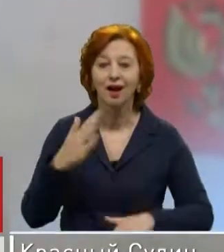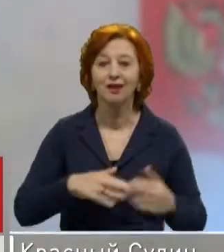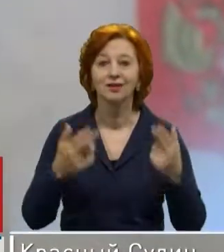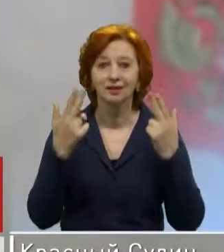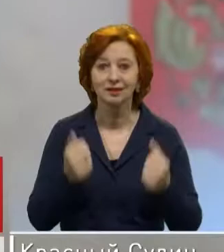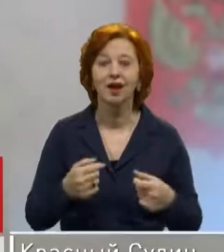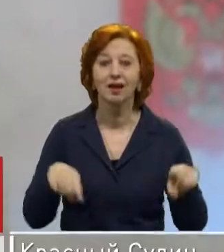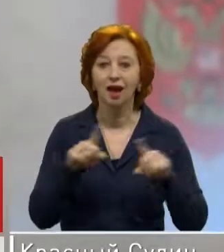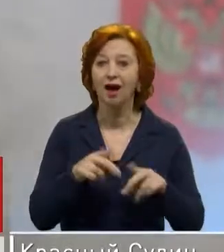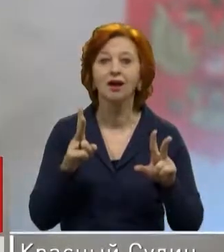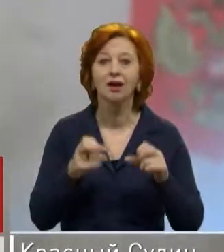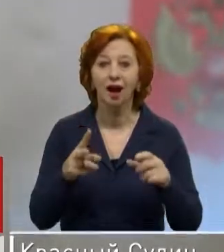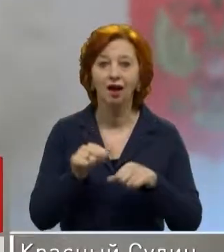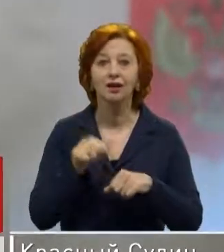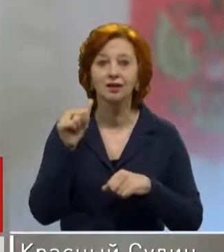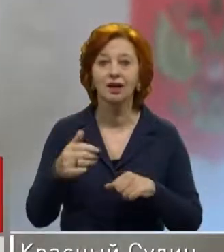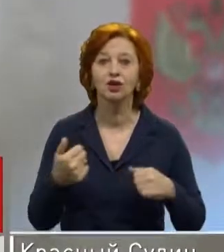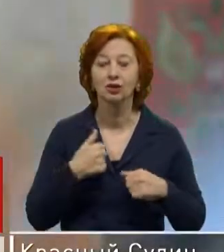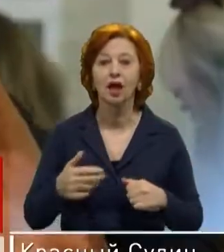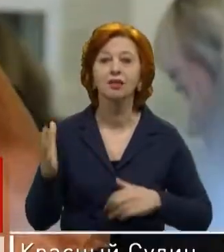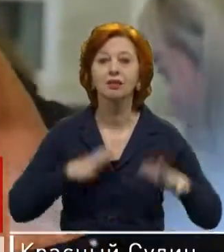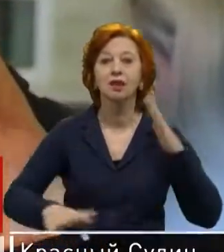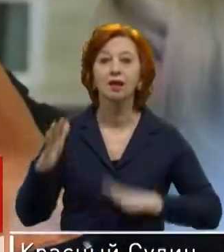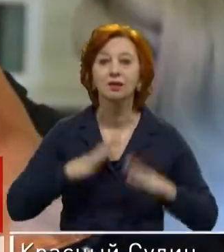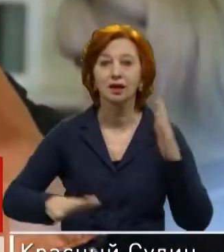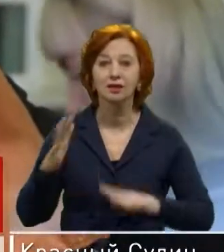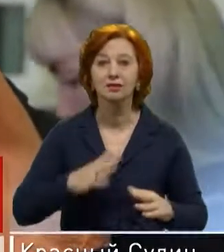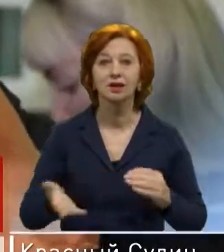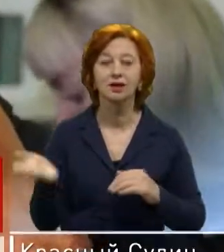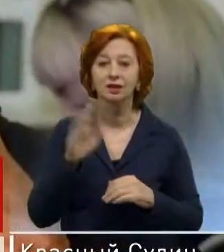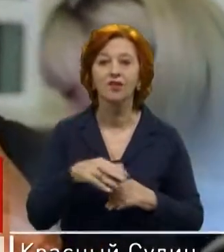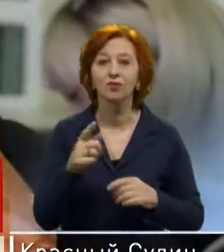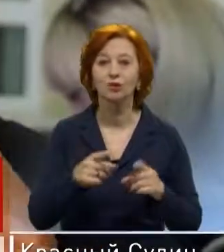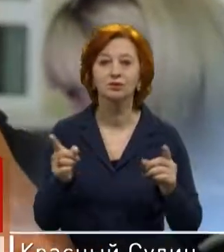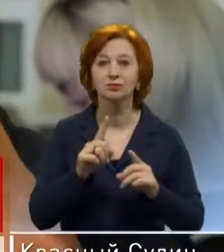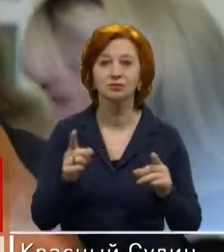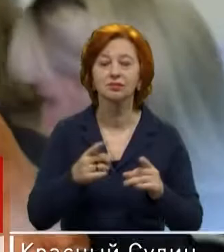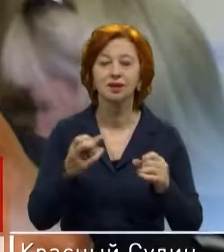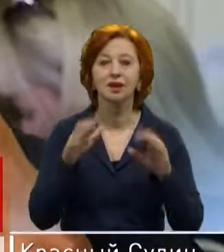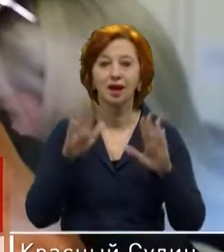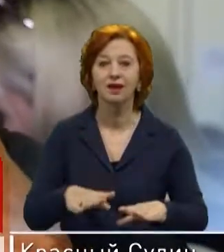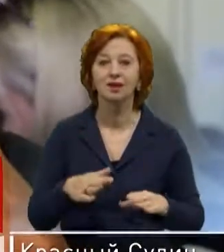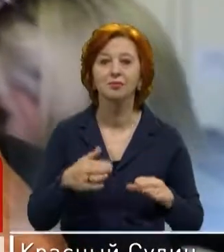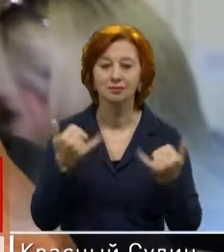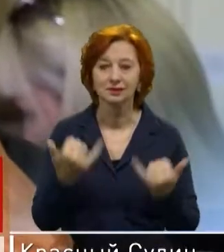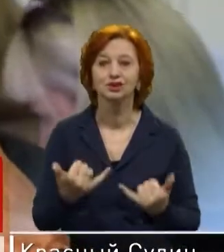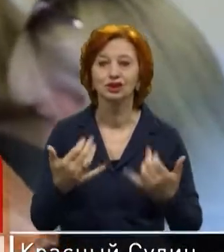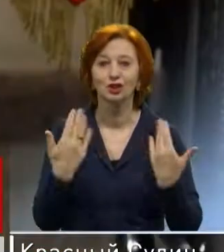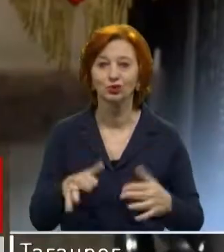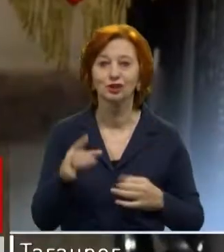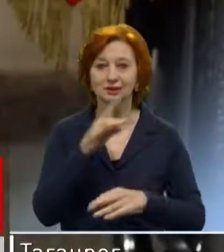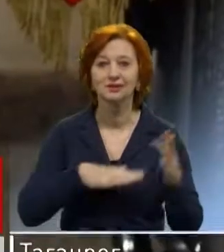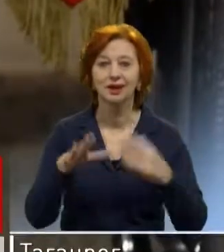как иначе? Наш народ натерпелся. Давно мечтали об этом моменте, вот сейчас